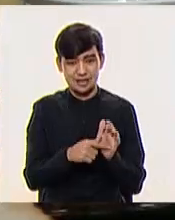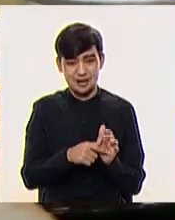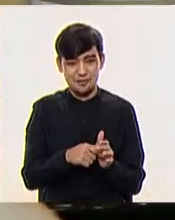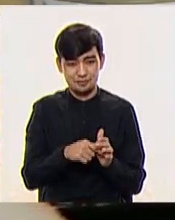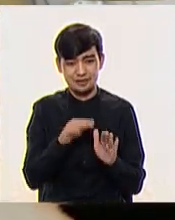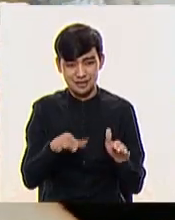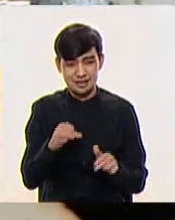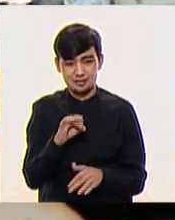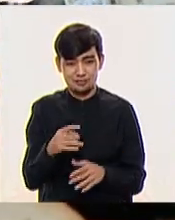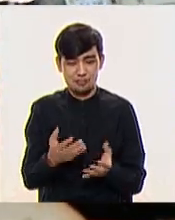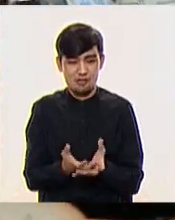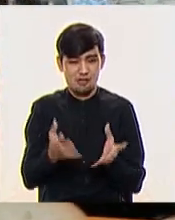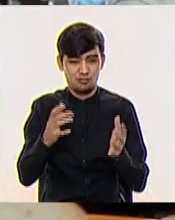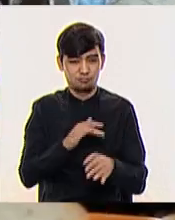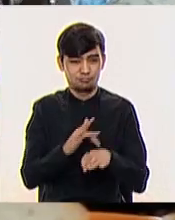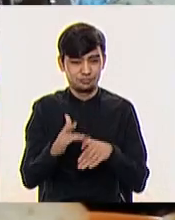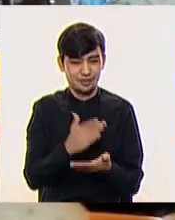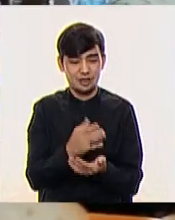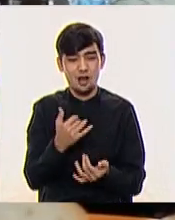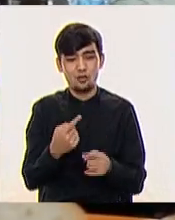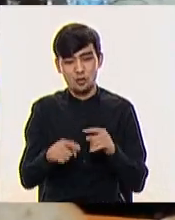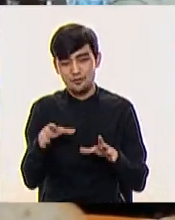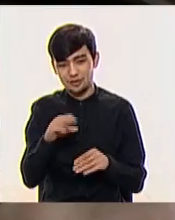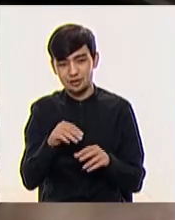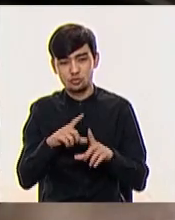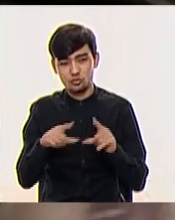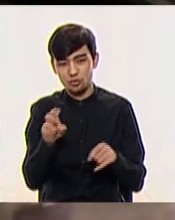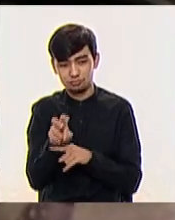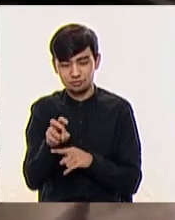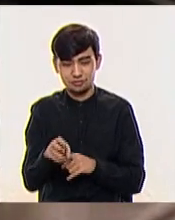них уходит целый казан. Остальные сейчас в школе и на кружках.